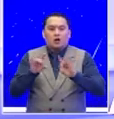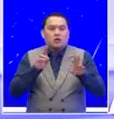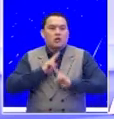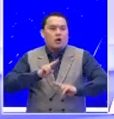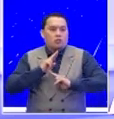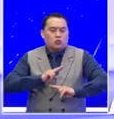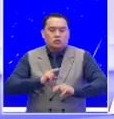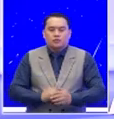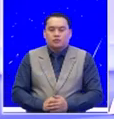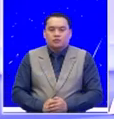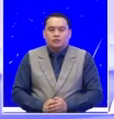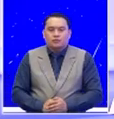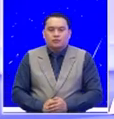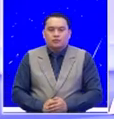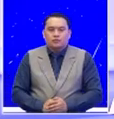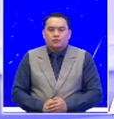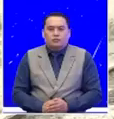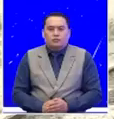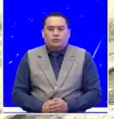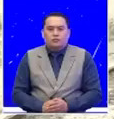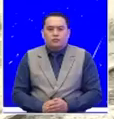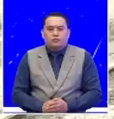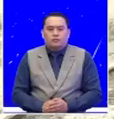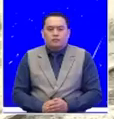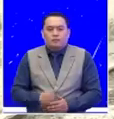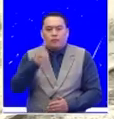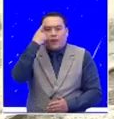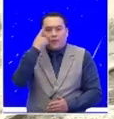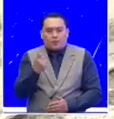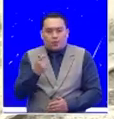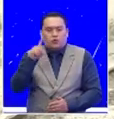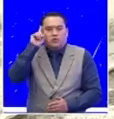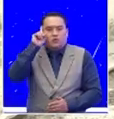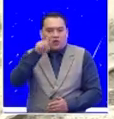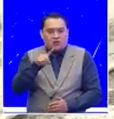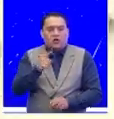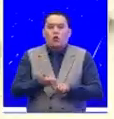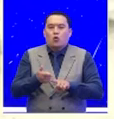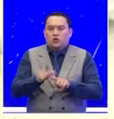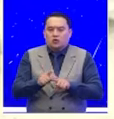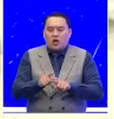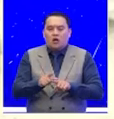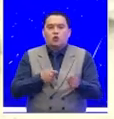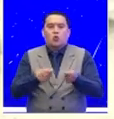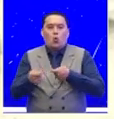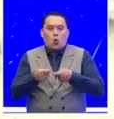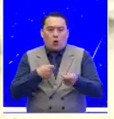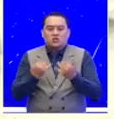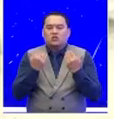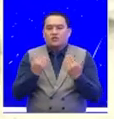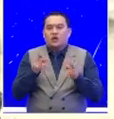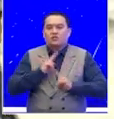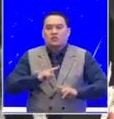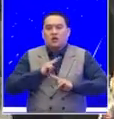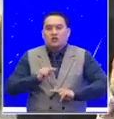работа, рассказывает Антон Хатиновский. Предупрежден, значит вооружен. Именно таким принципом руководствуются сейчас